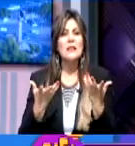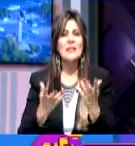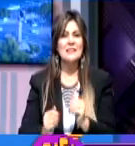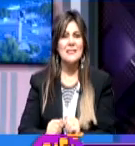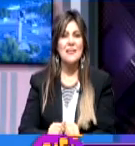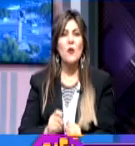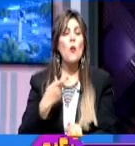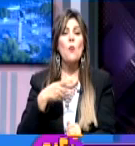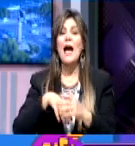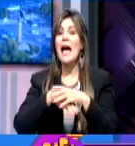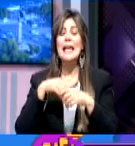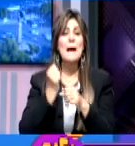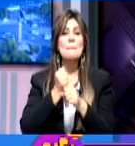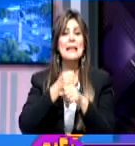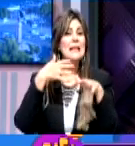تمام.